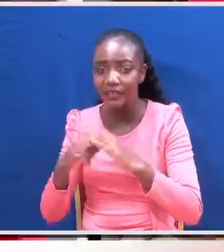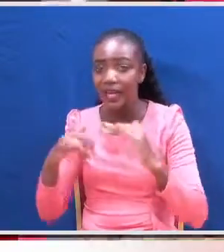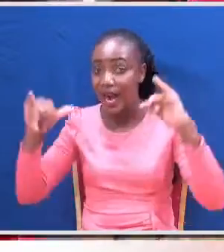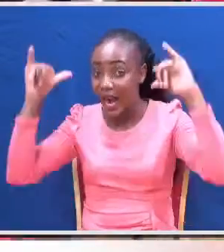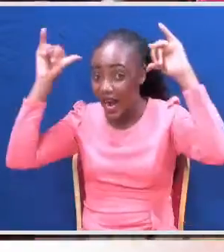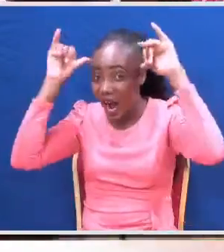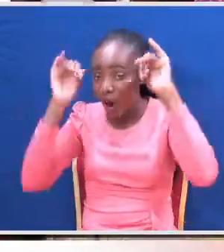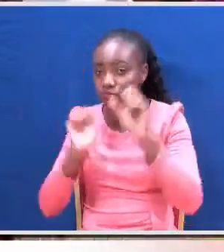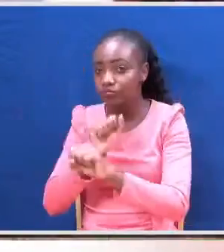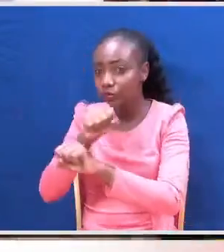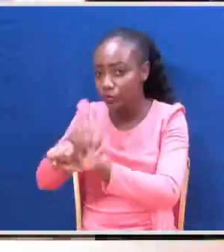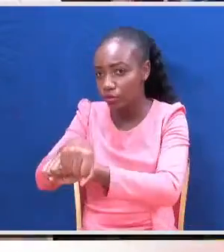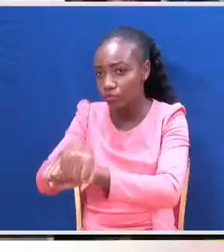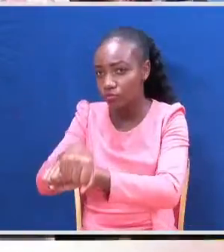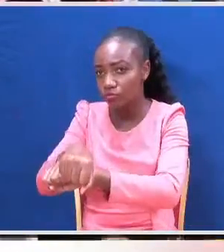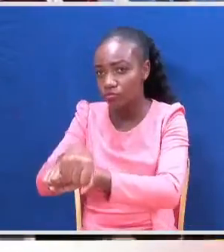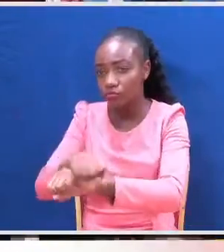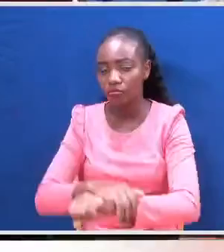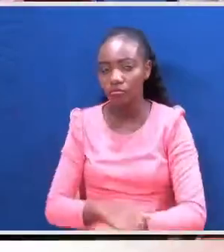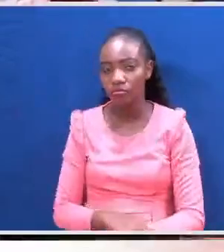lake.